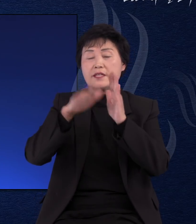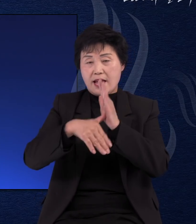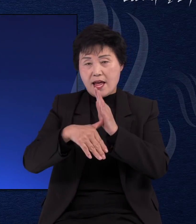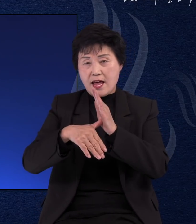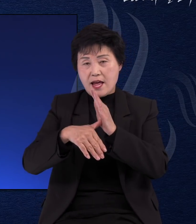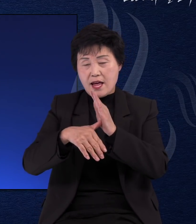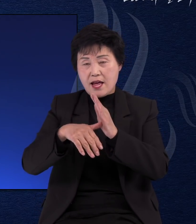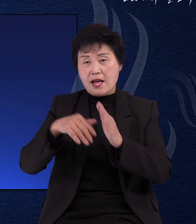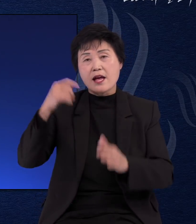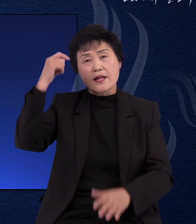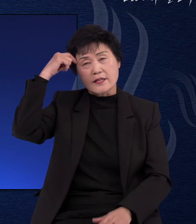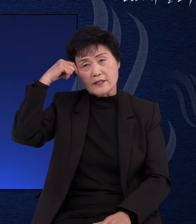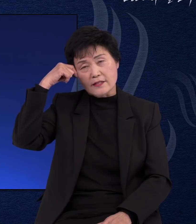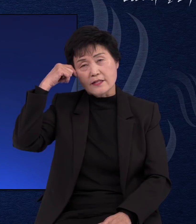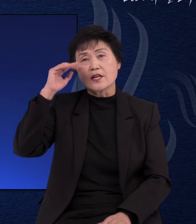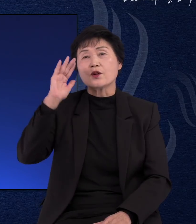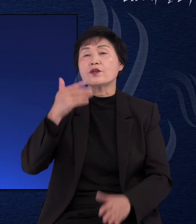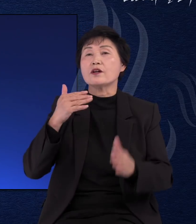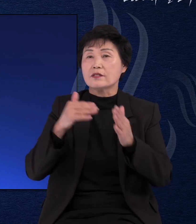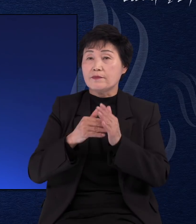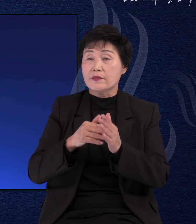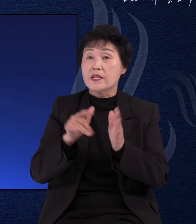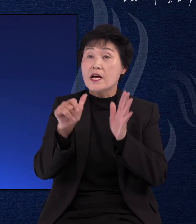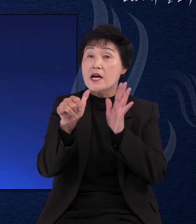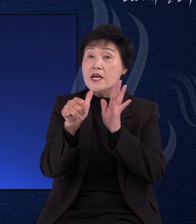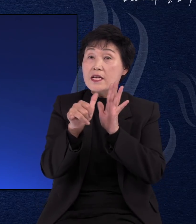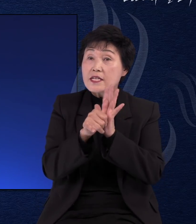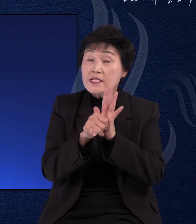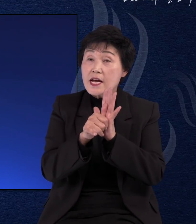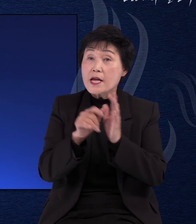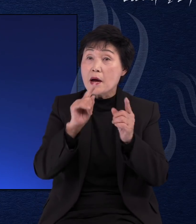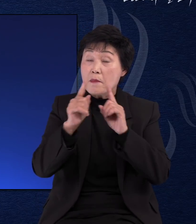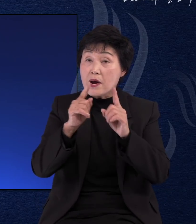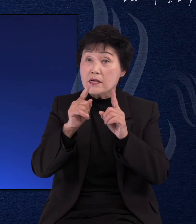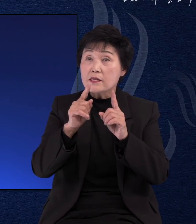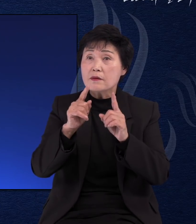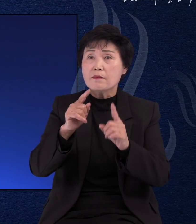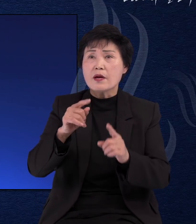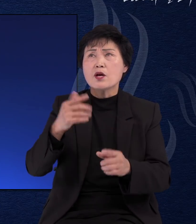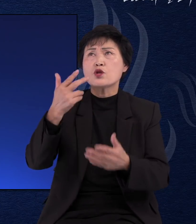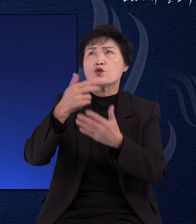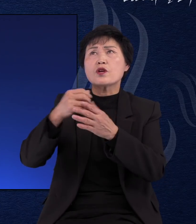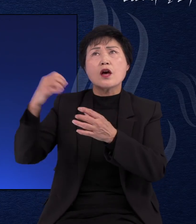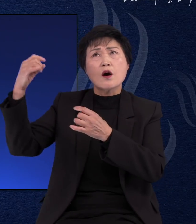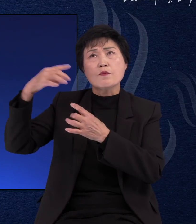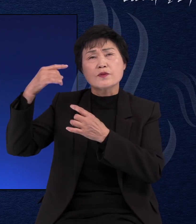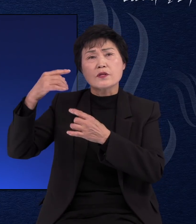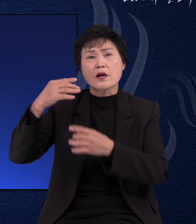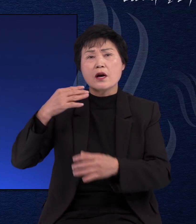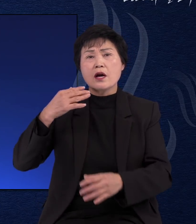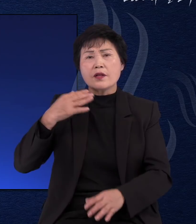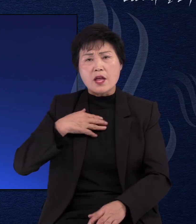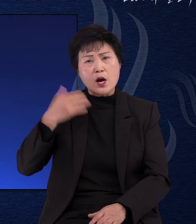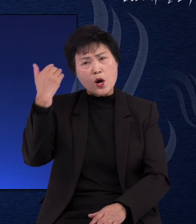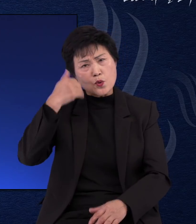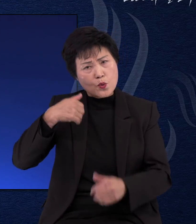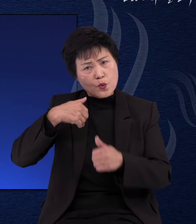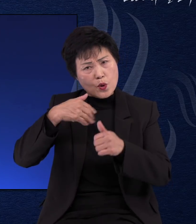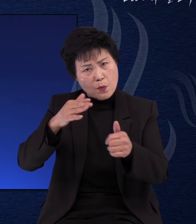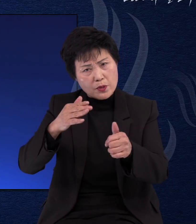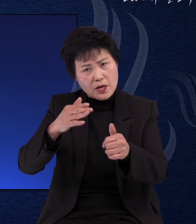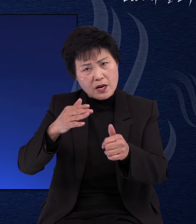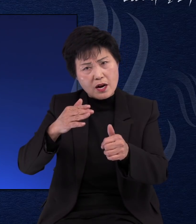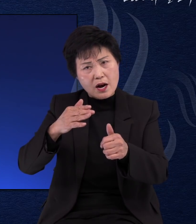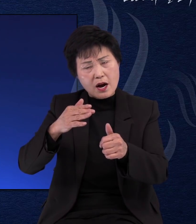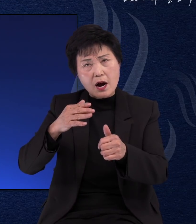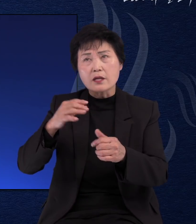그 순간 뒤에 이사야 6장 8절에 주님의 음성이 들려오는 것 같습니다. 내가 누구를 보내면 누가 나를 위해 갈고 하는데 마치 하나님이 나